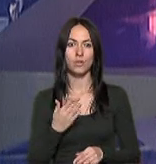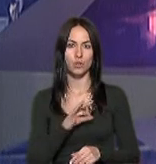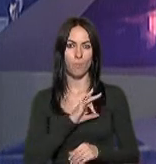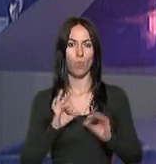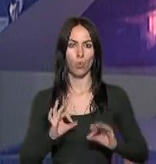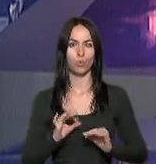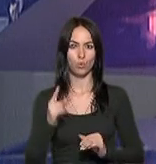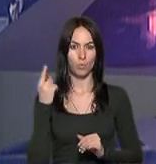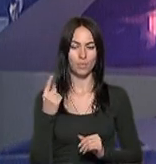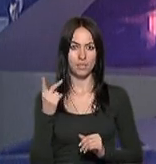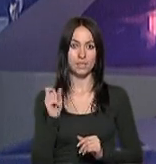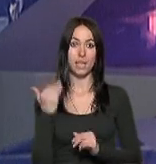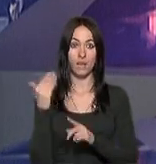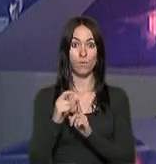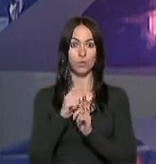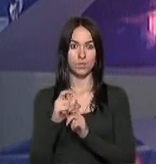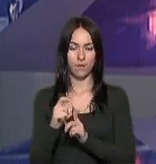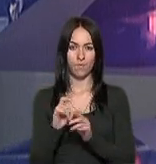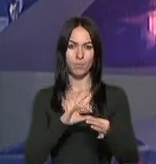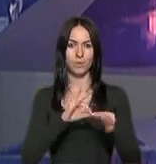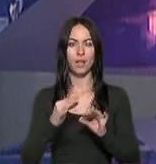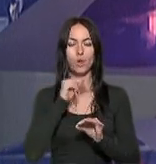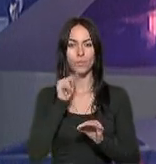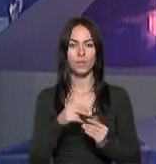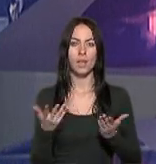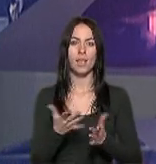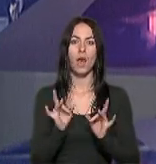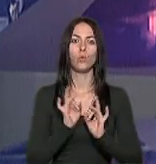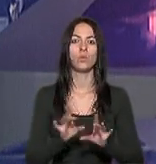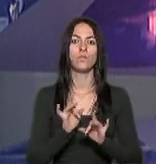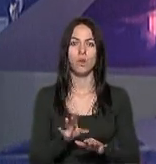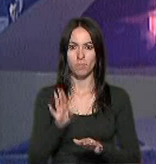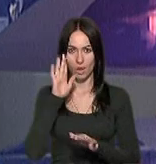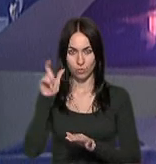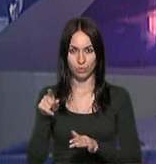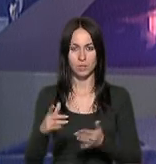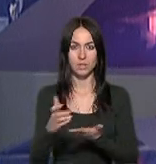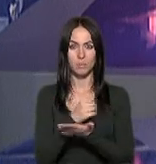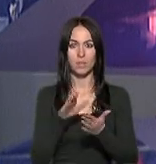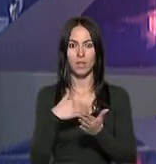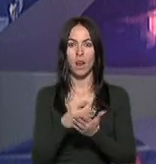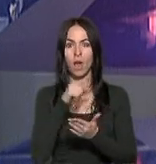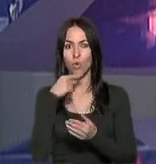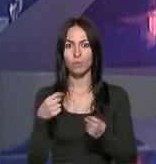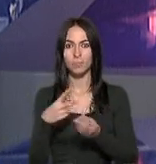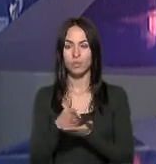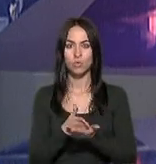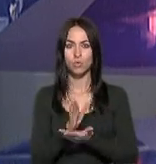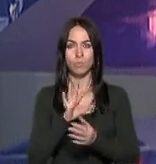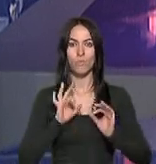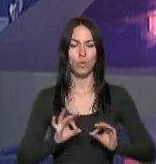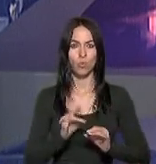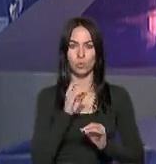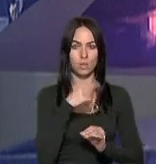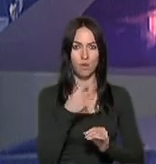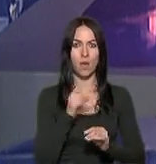його словами, деталі обвинувачення, те, яку інформацію Логунов збирав для російських спецслужб, у прокуратурі не розголошують. Справу слухали